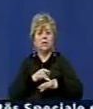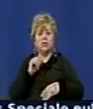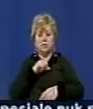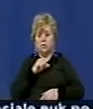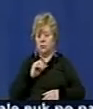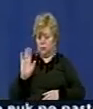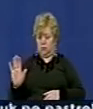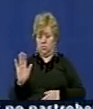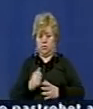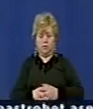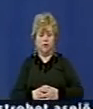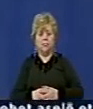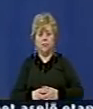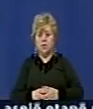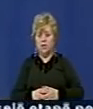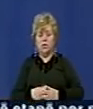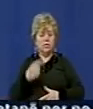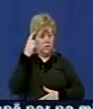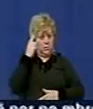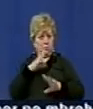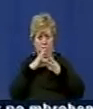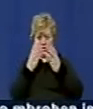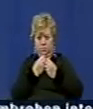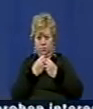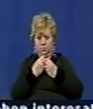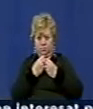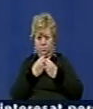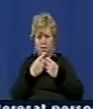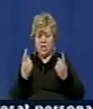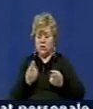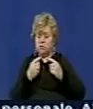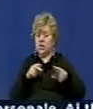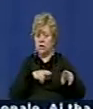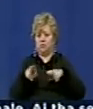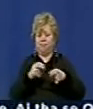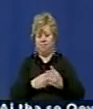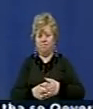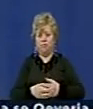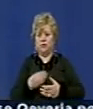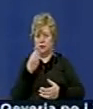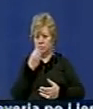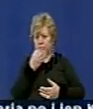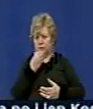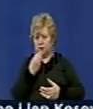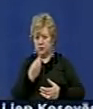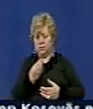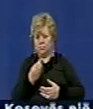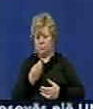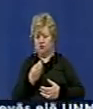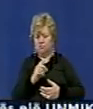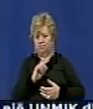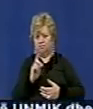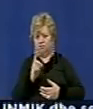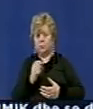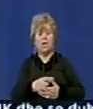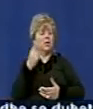tyre. Pra ne gjithë e dim se sistemi ynë i ashtu quajtur i drejtësisë është larg më i mirë në të bërit pa drejtësi.